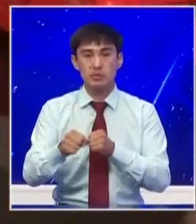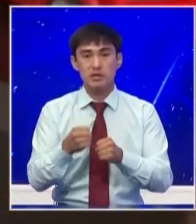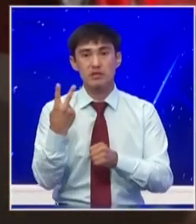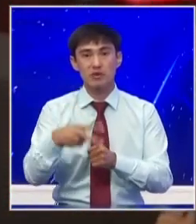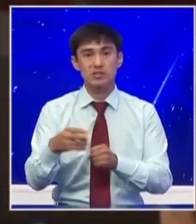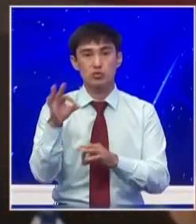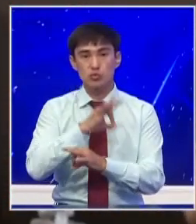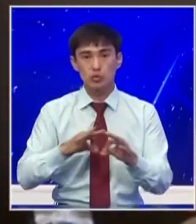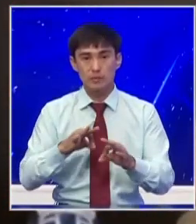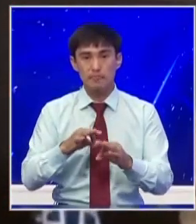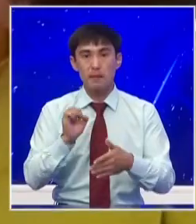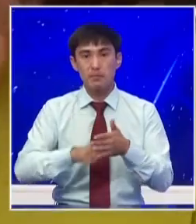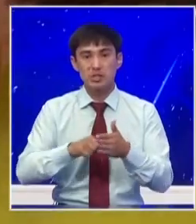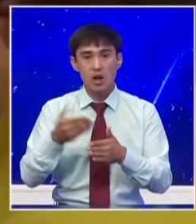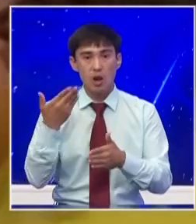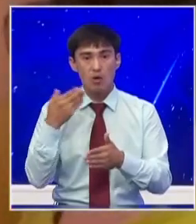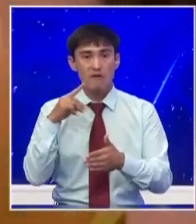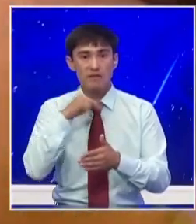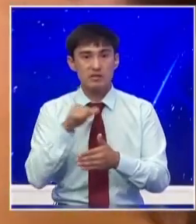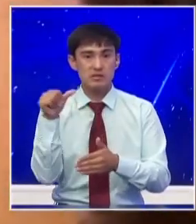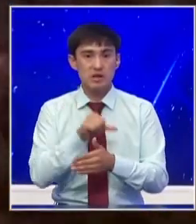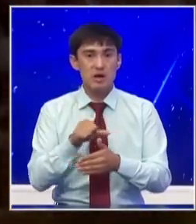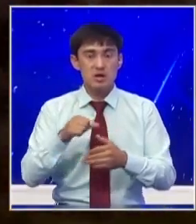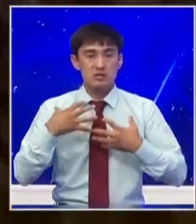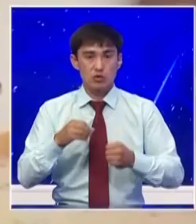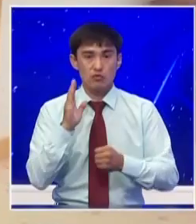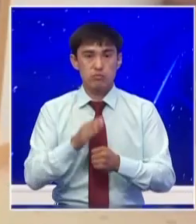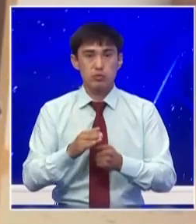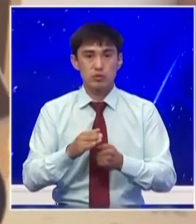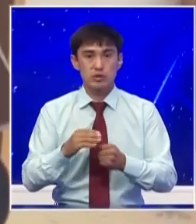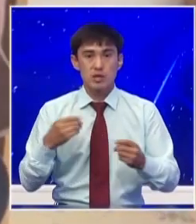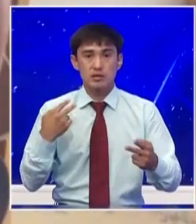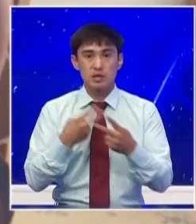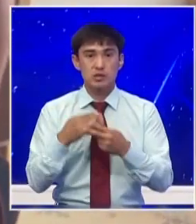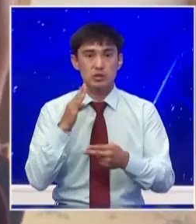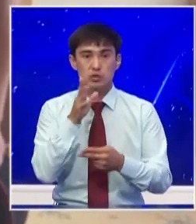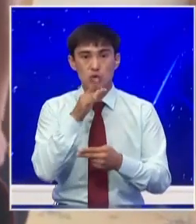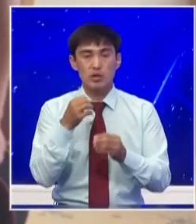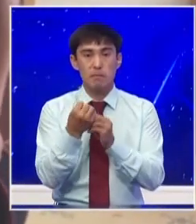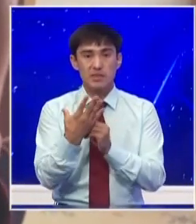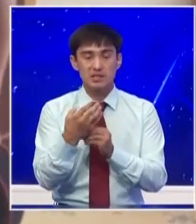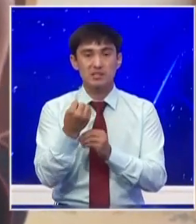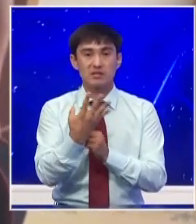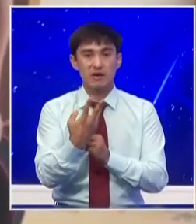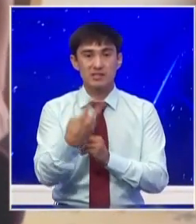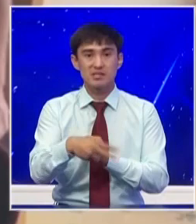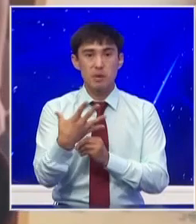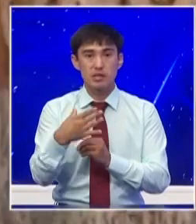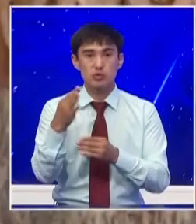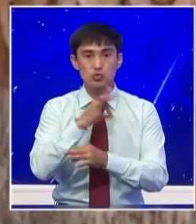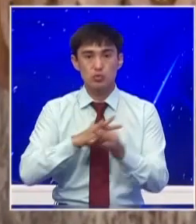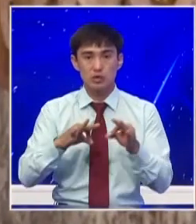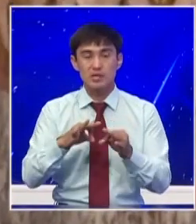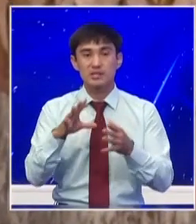– 20 суток. Причинение легкого вреда здоровью влечет за собой отбывание наказания сроком на 15-25 суток.